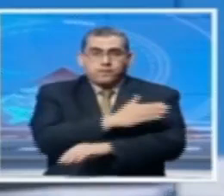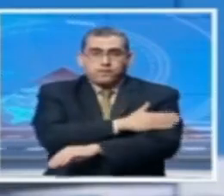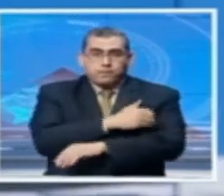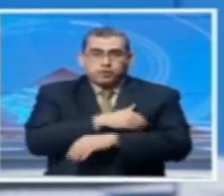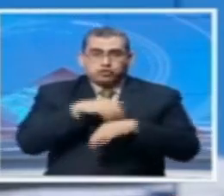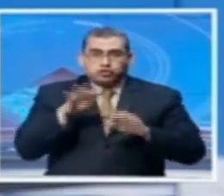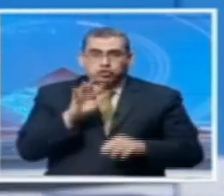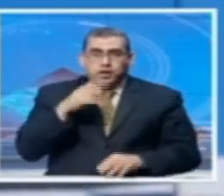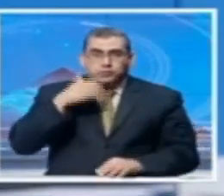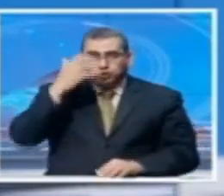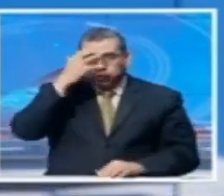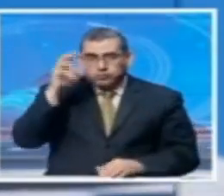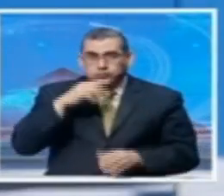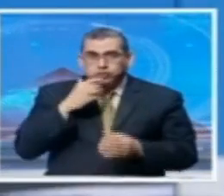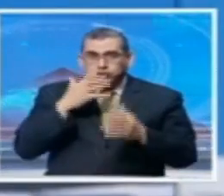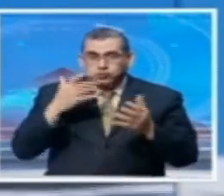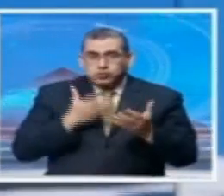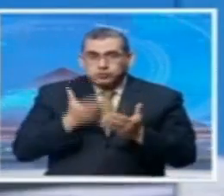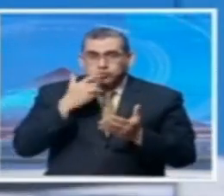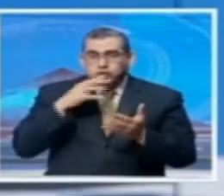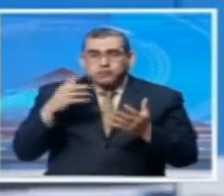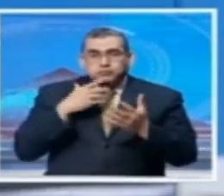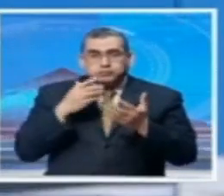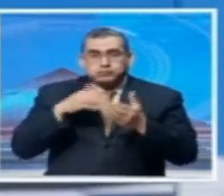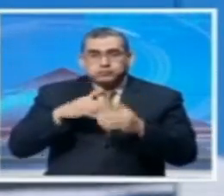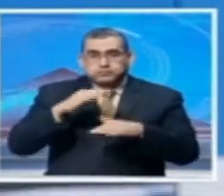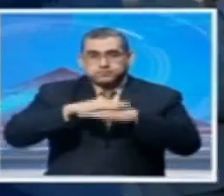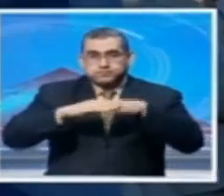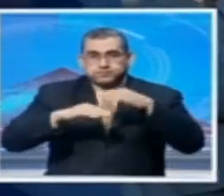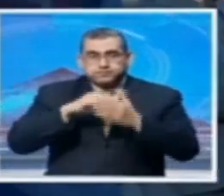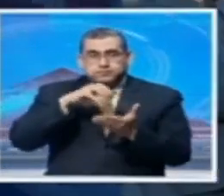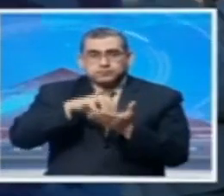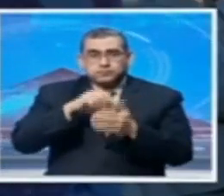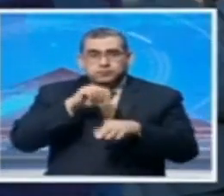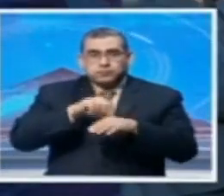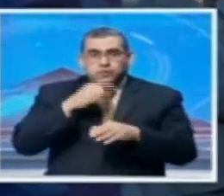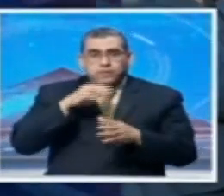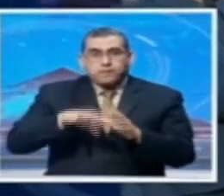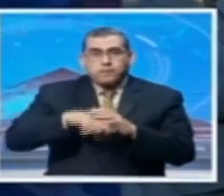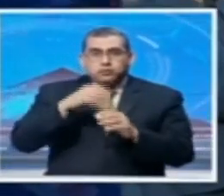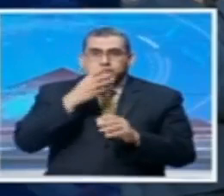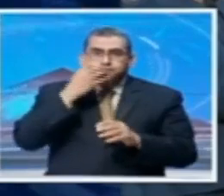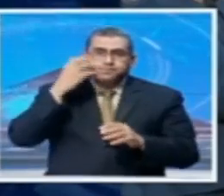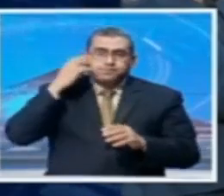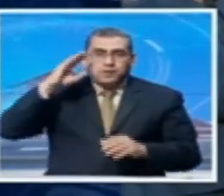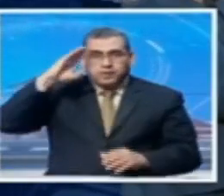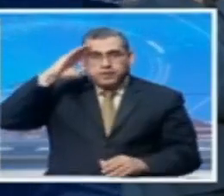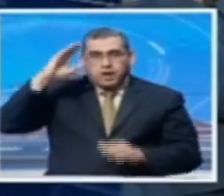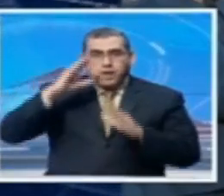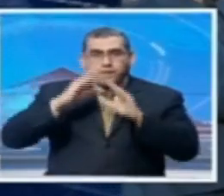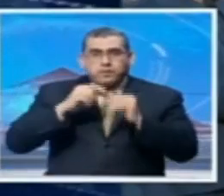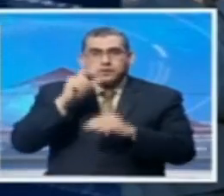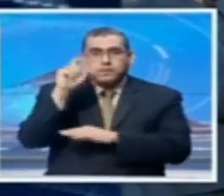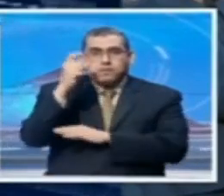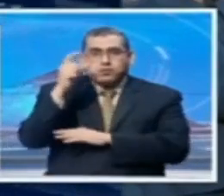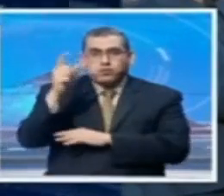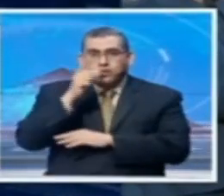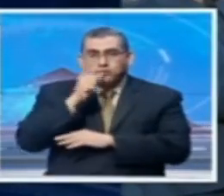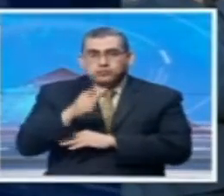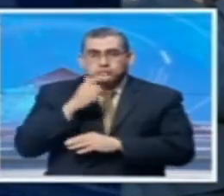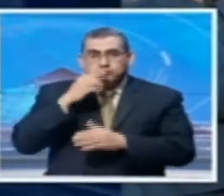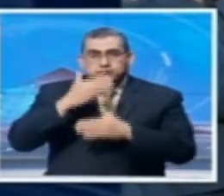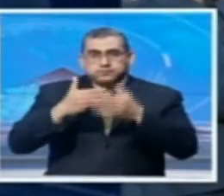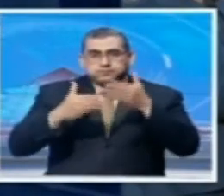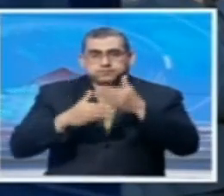النواب والشيوخ بالدقهلية وضع حجر الأساس وتدشين المشروع العملاق تحيا مصر المنصورة، الذي